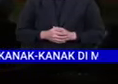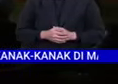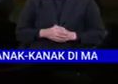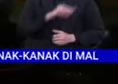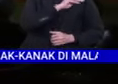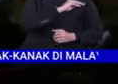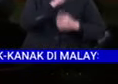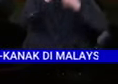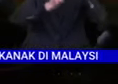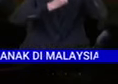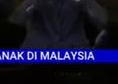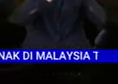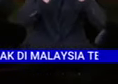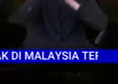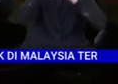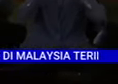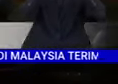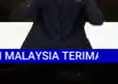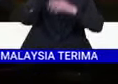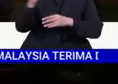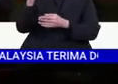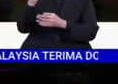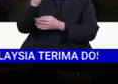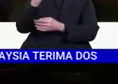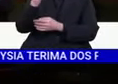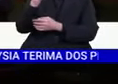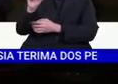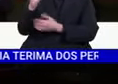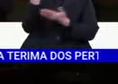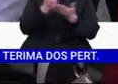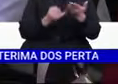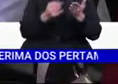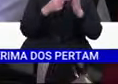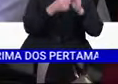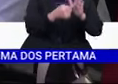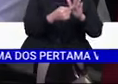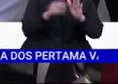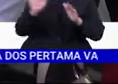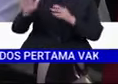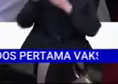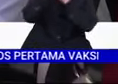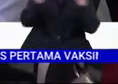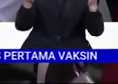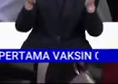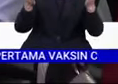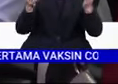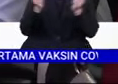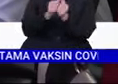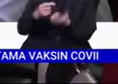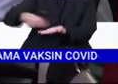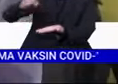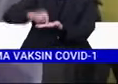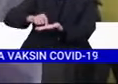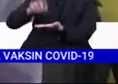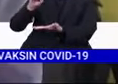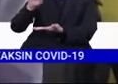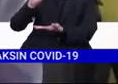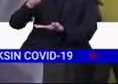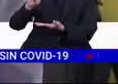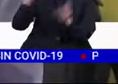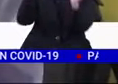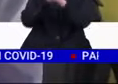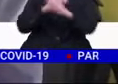mendrible anjungan industri kreatif dan seni persembahan Dato Sri Abdul Karim nama-nama Zombie tahu dengan teman-temannya emoyu ini